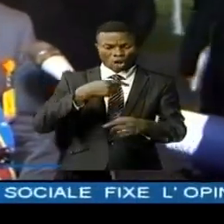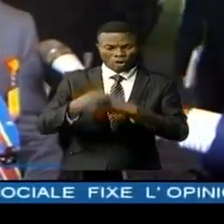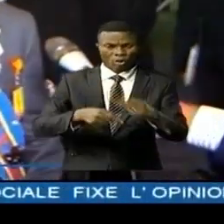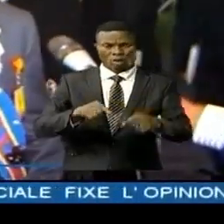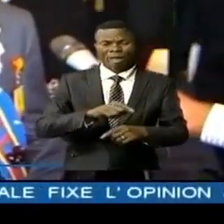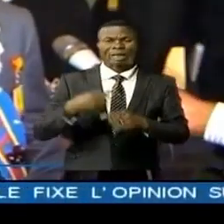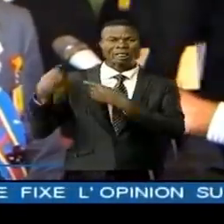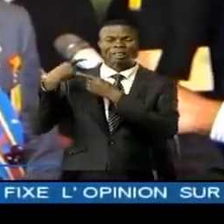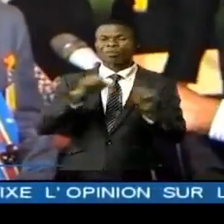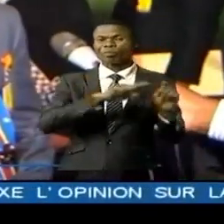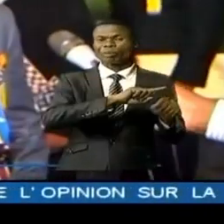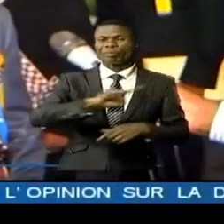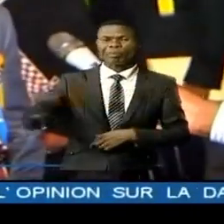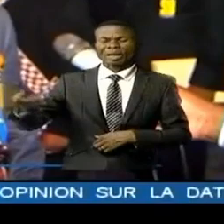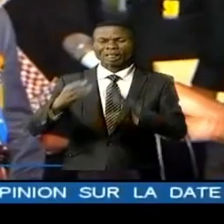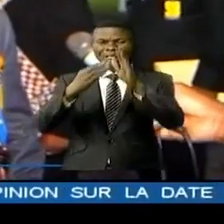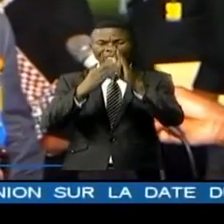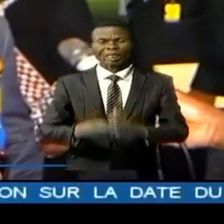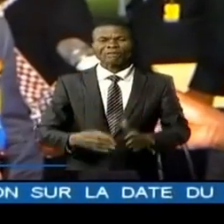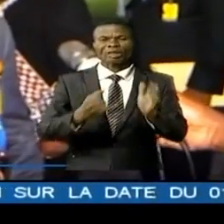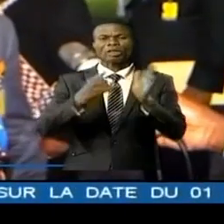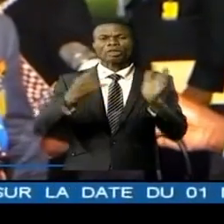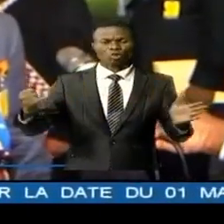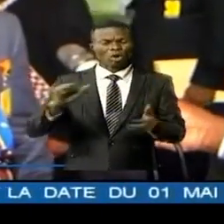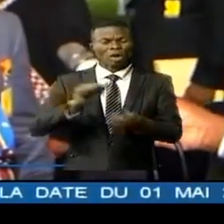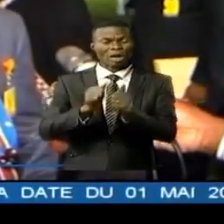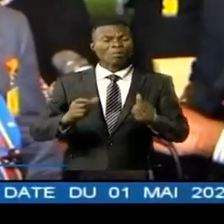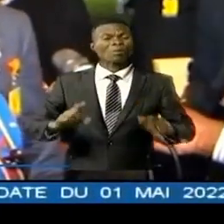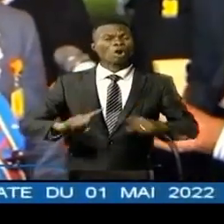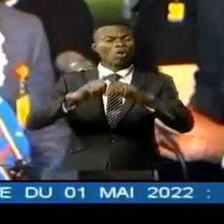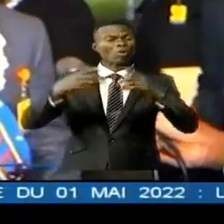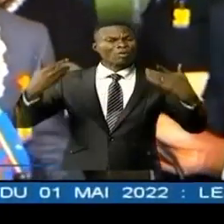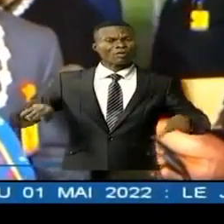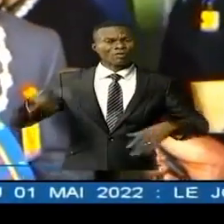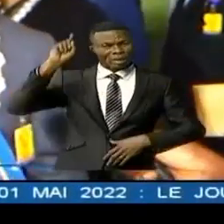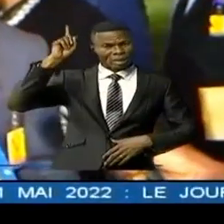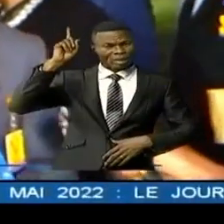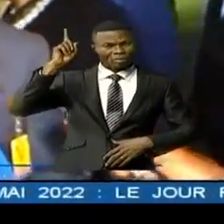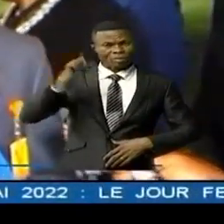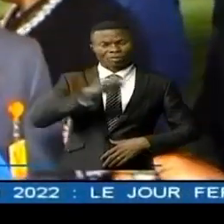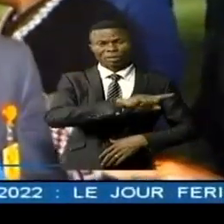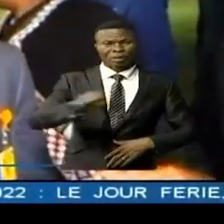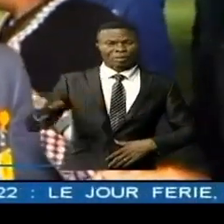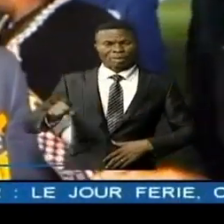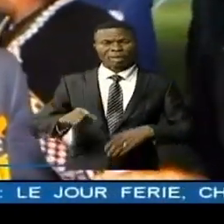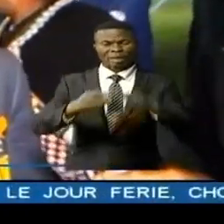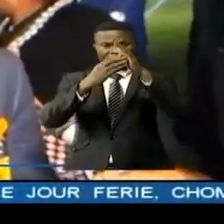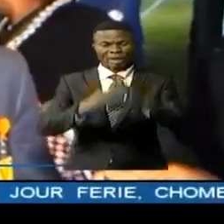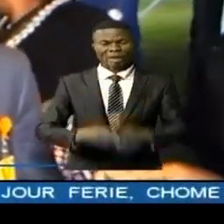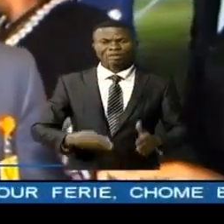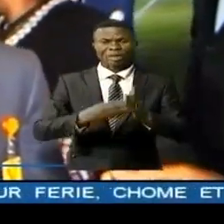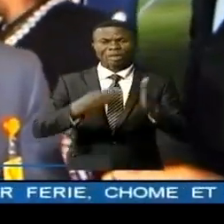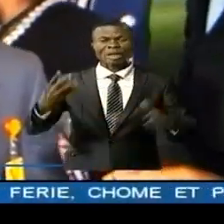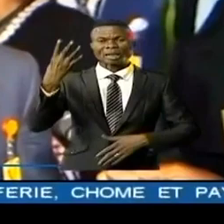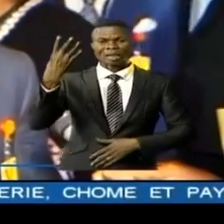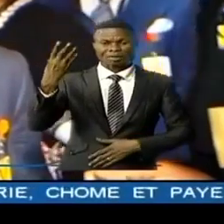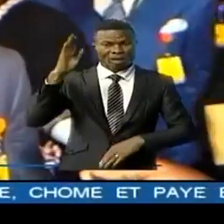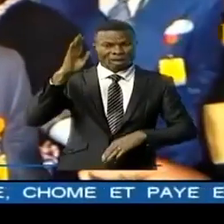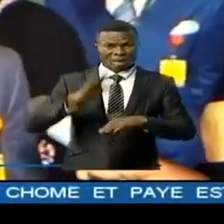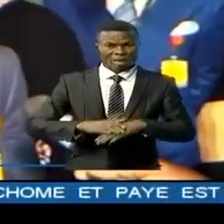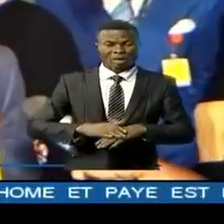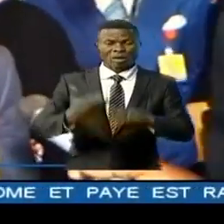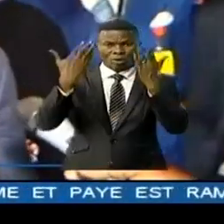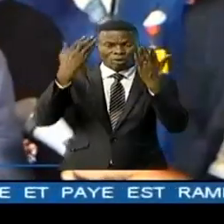1960 mais c'était déjà fini parce que en des en 1984 en sommes arrivés ici pour les